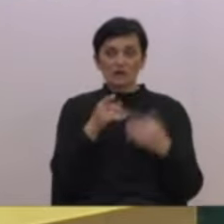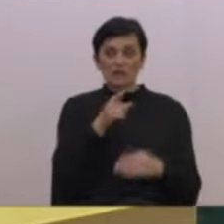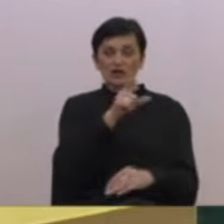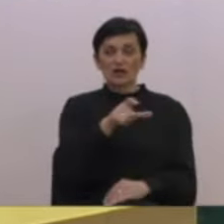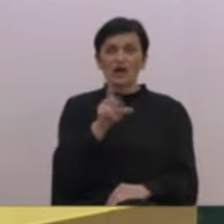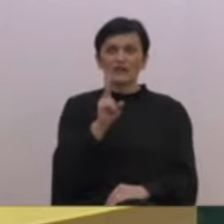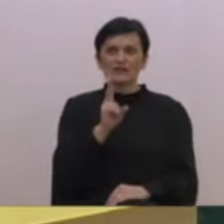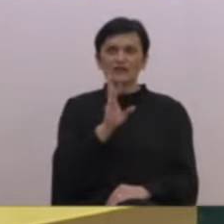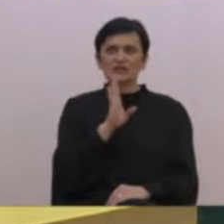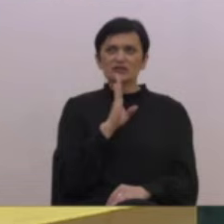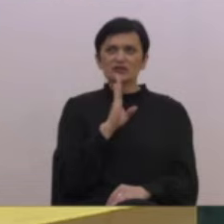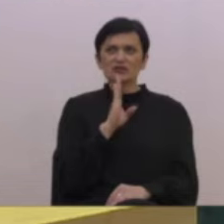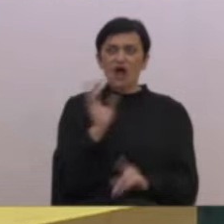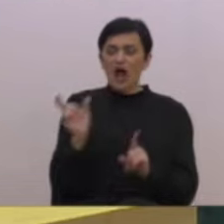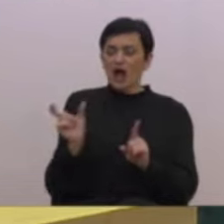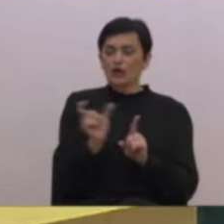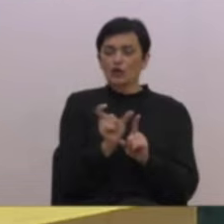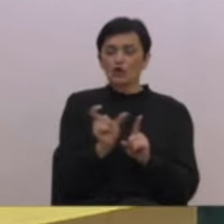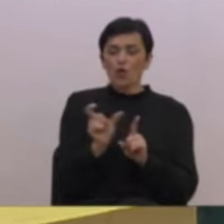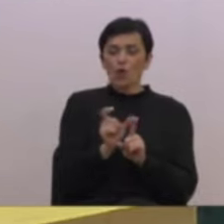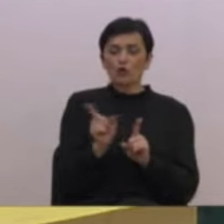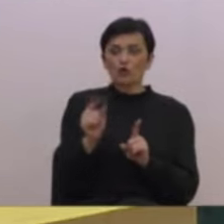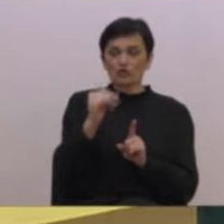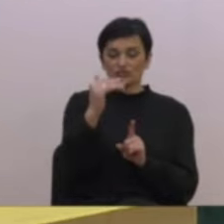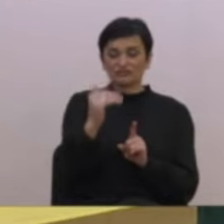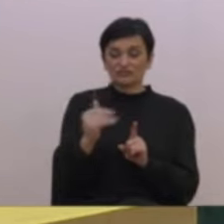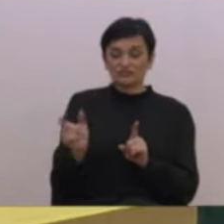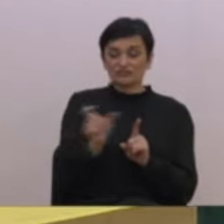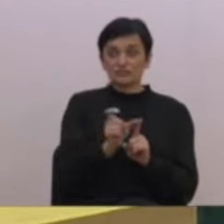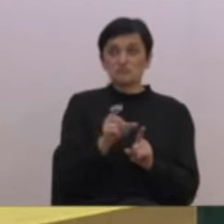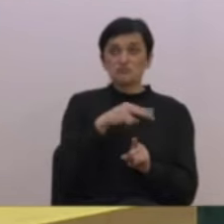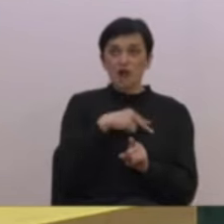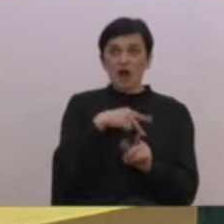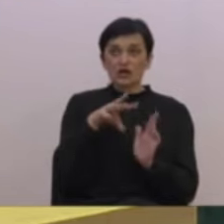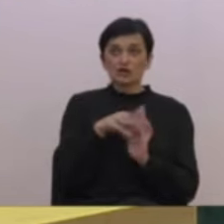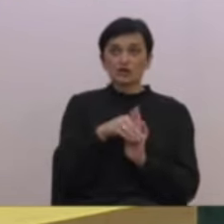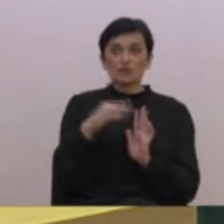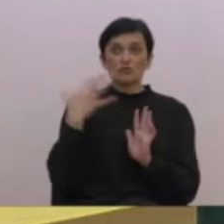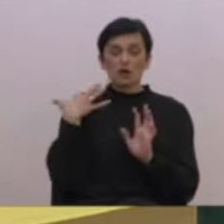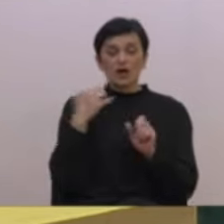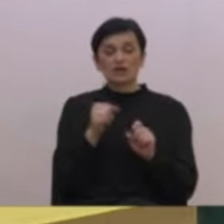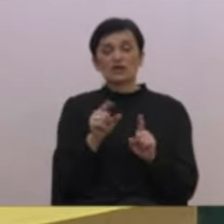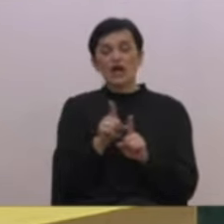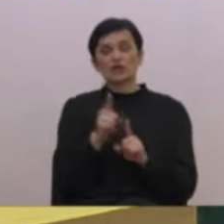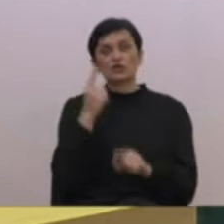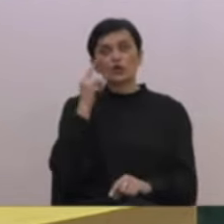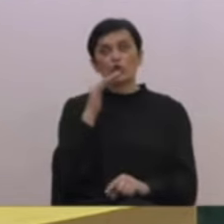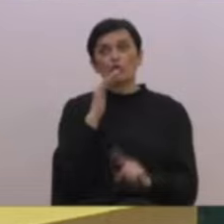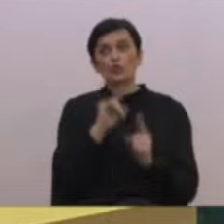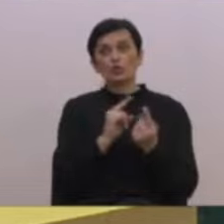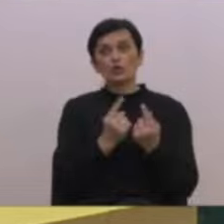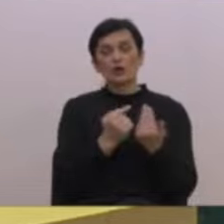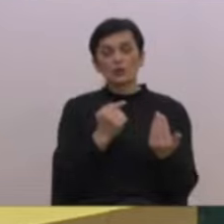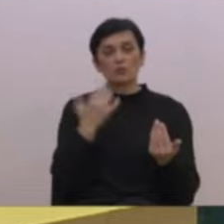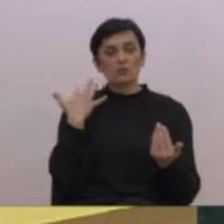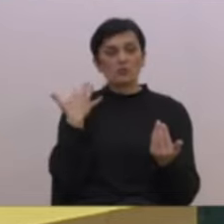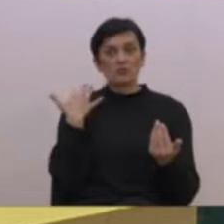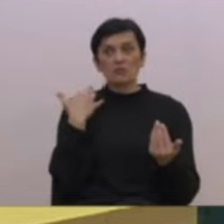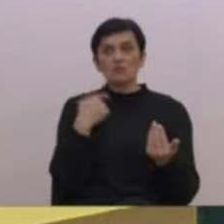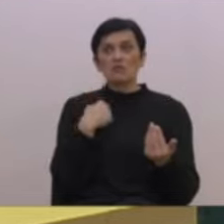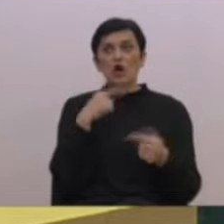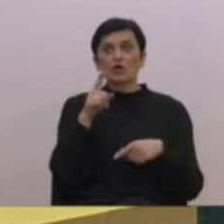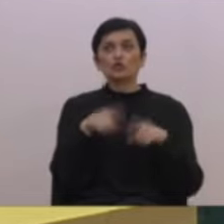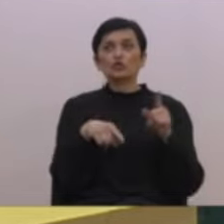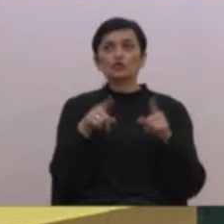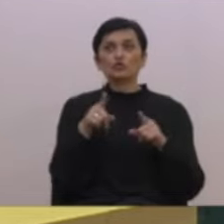calebis cotireba, ucer suhars, Parlamentul da ușor în aceste inițiative, sunt rolul să vizi chiar să mergi zogat